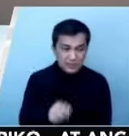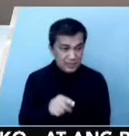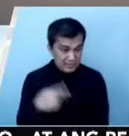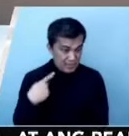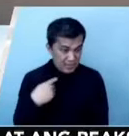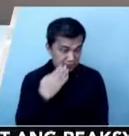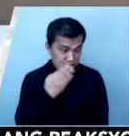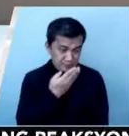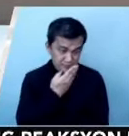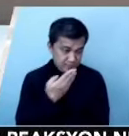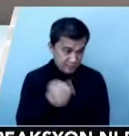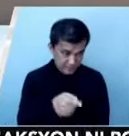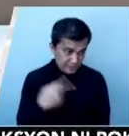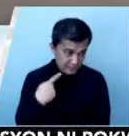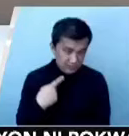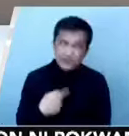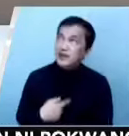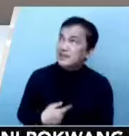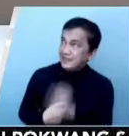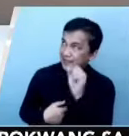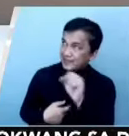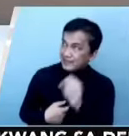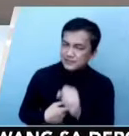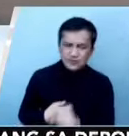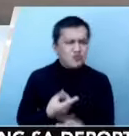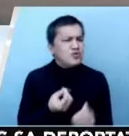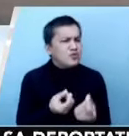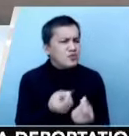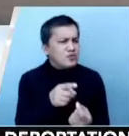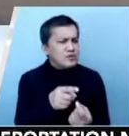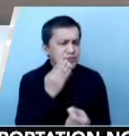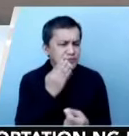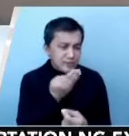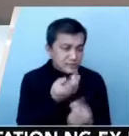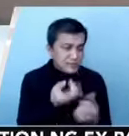towel? Apo. Anong ginagawa mo sa panyo at towel?